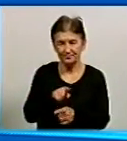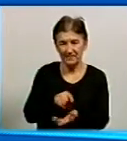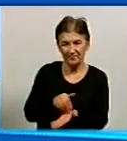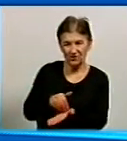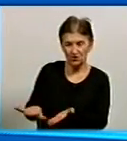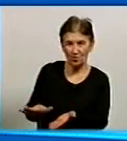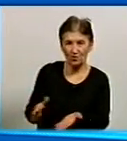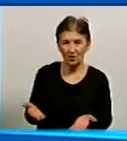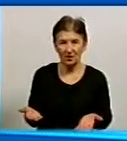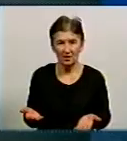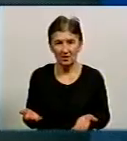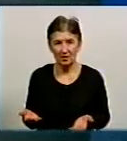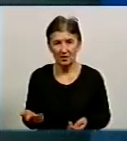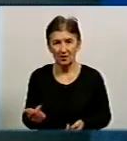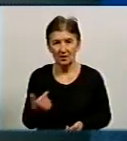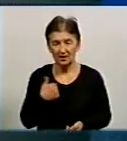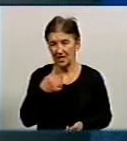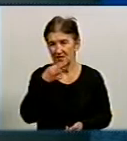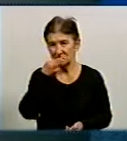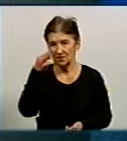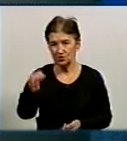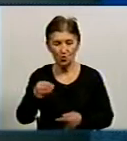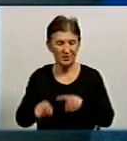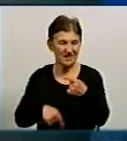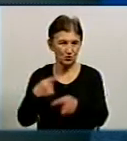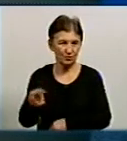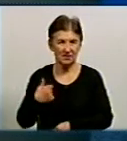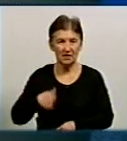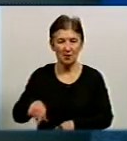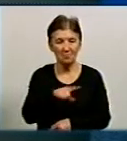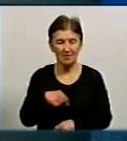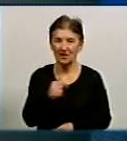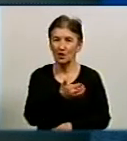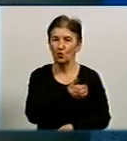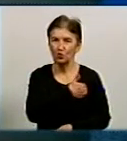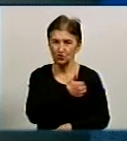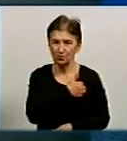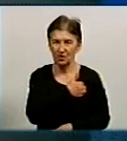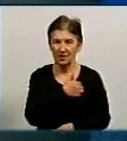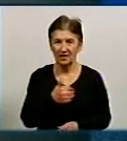це? Ну, я скажу наступне. Ми хочемо все ж таки